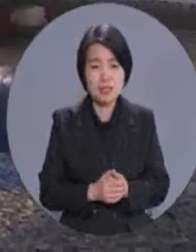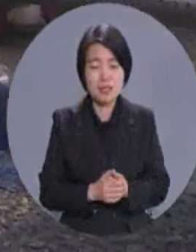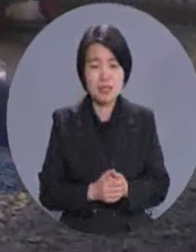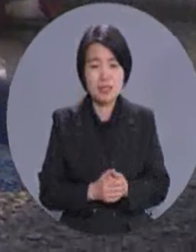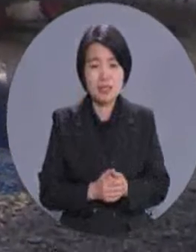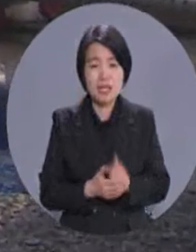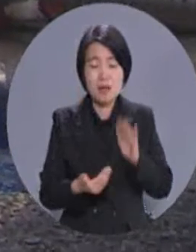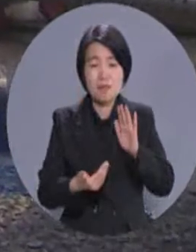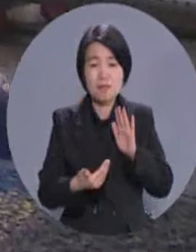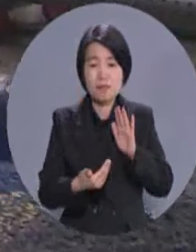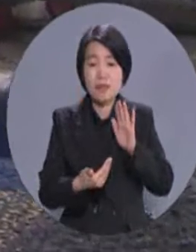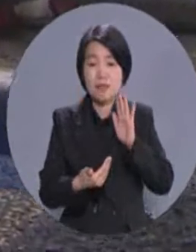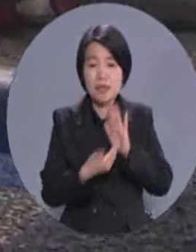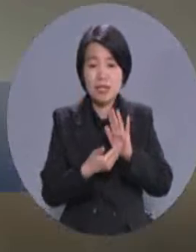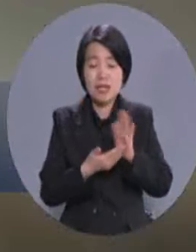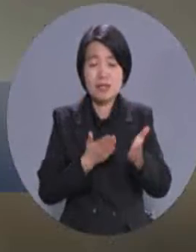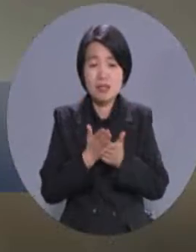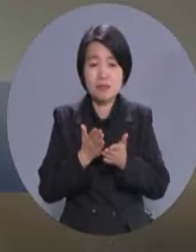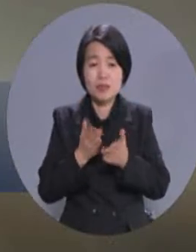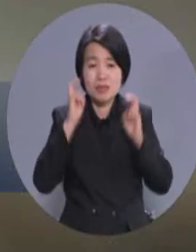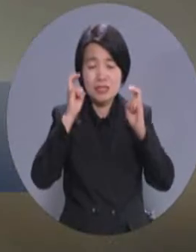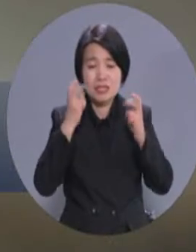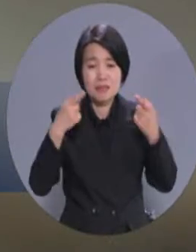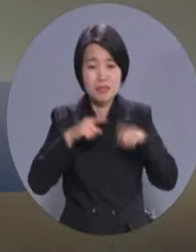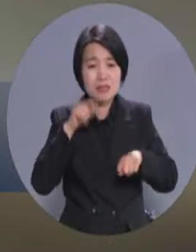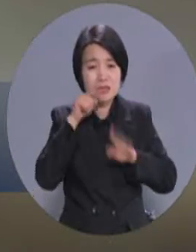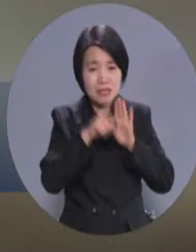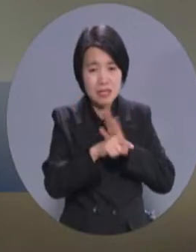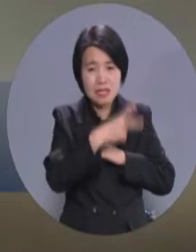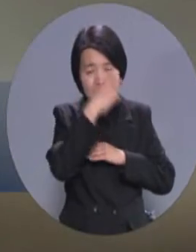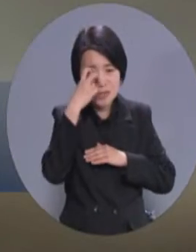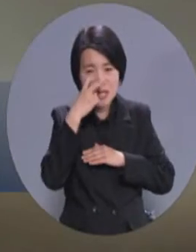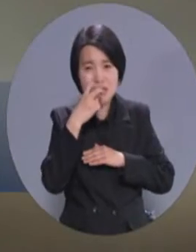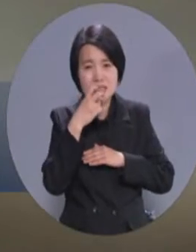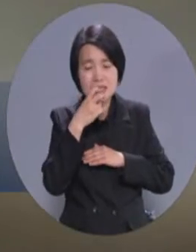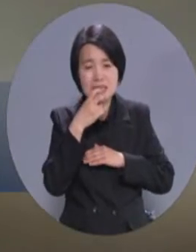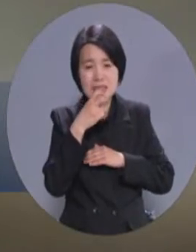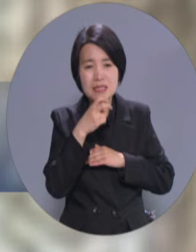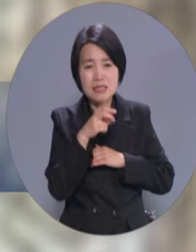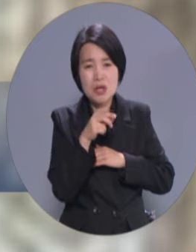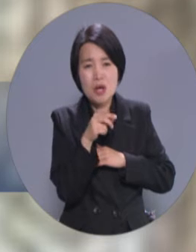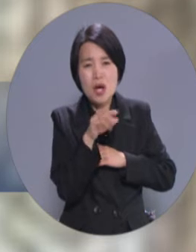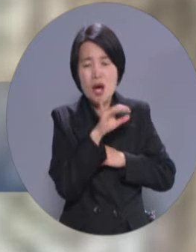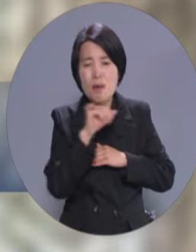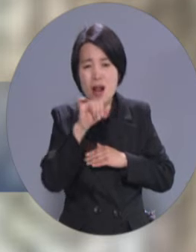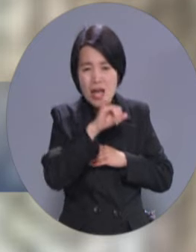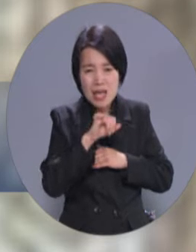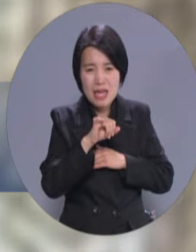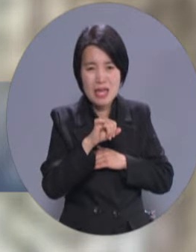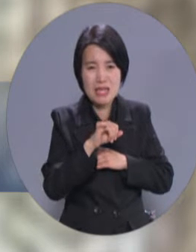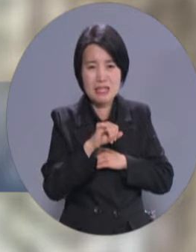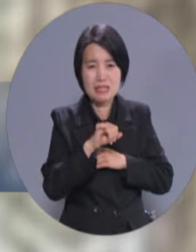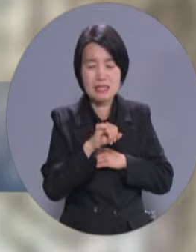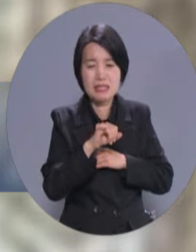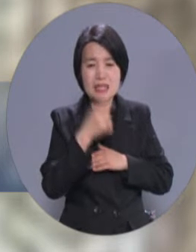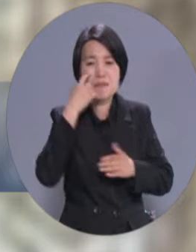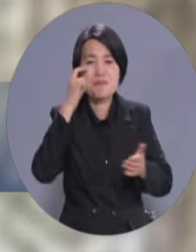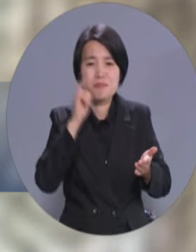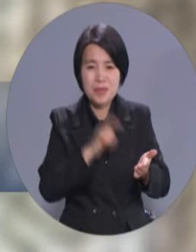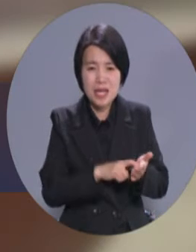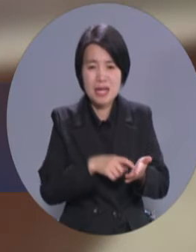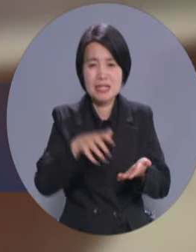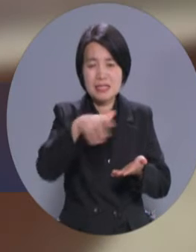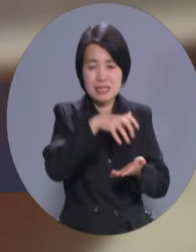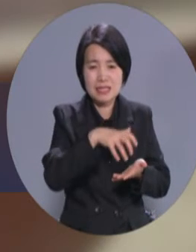함께 합동 점검을 실시한 결과 수면실 장판 틈새에서 빈대로 보이는 약충과 탈피각을